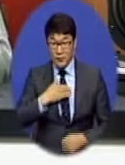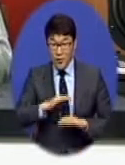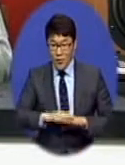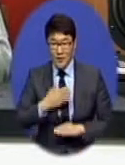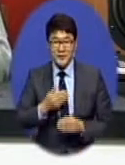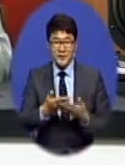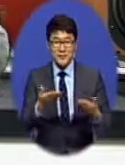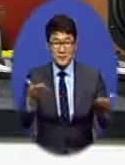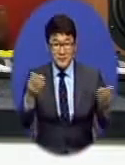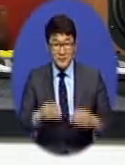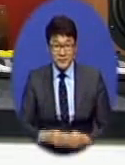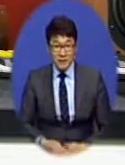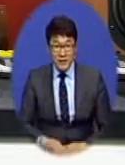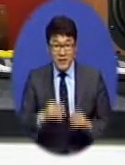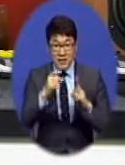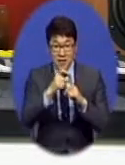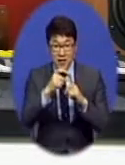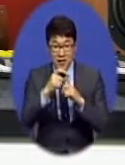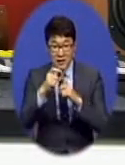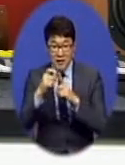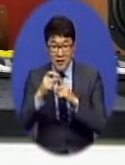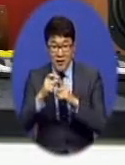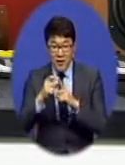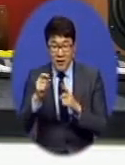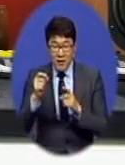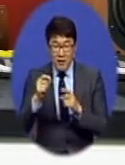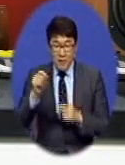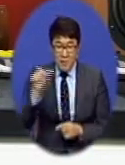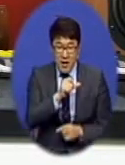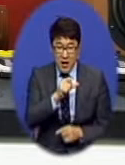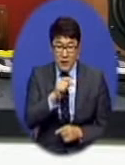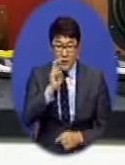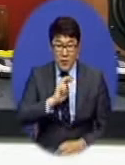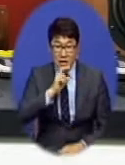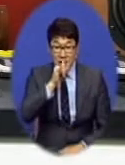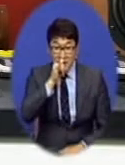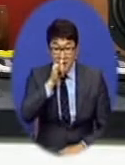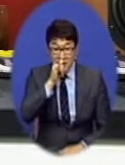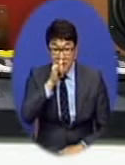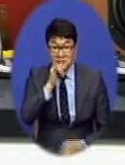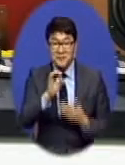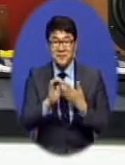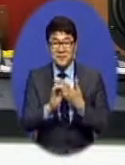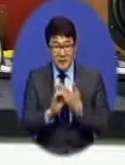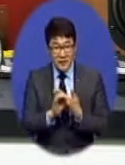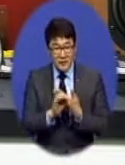말씀을 드릴게요. 이렇게 단어가 조급히 붙어서 부르는 노래들이 있지 않습니까? 이런